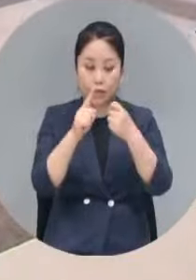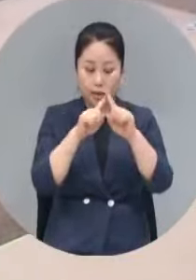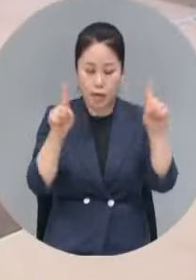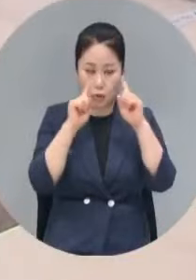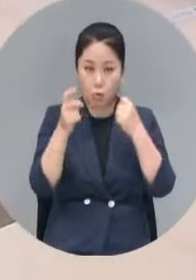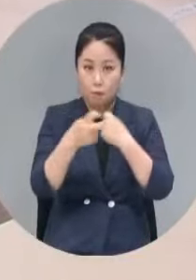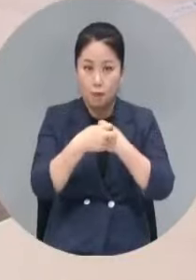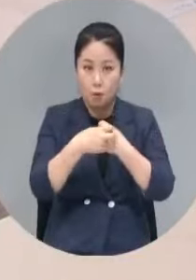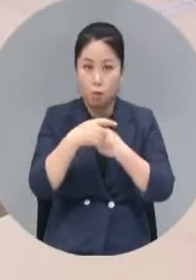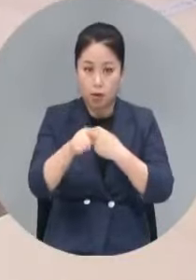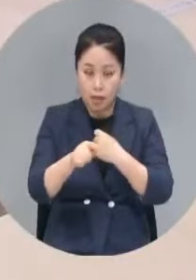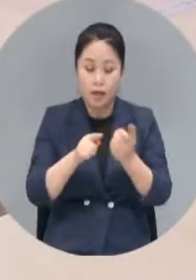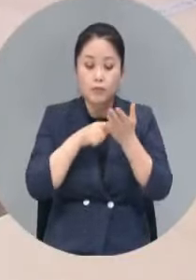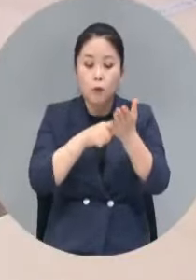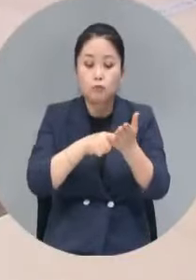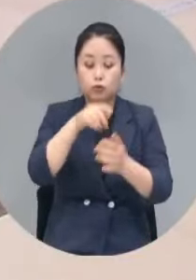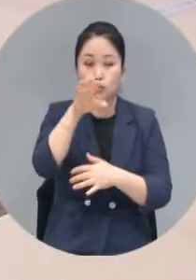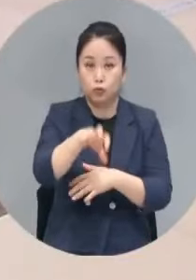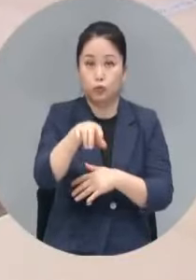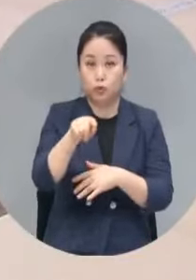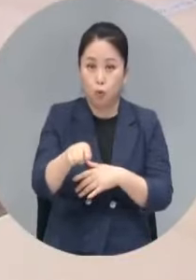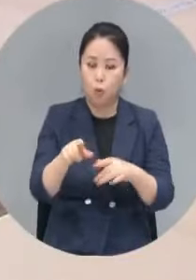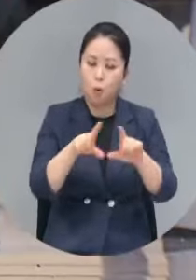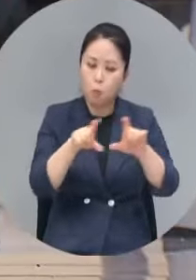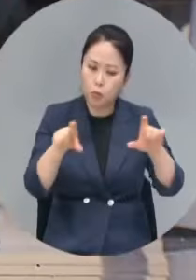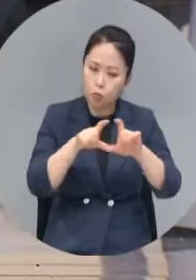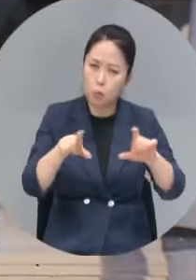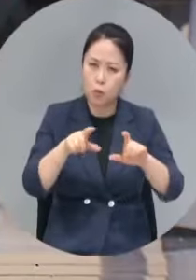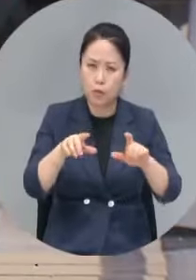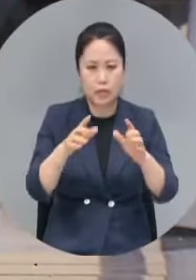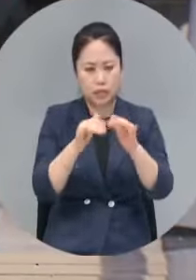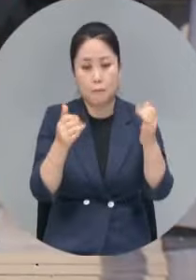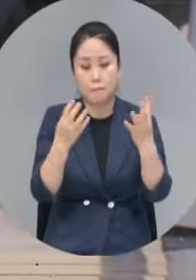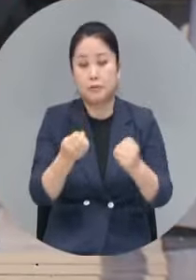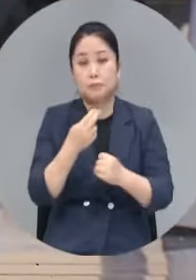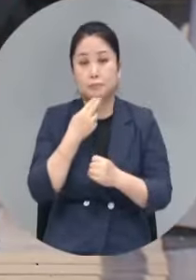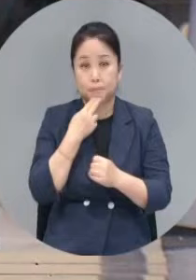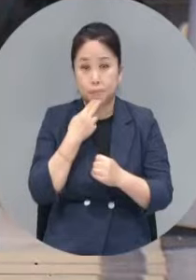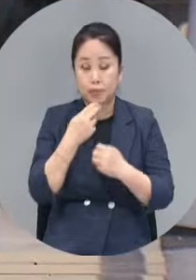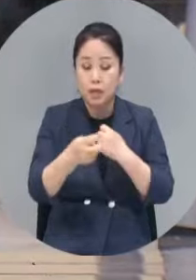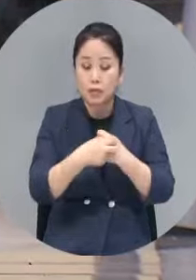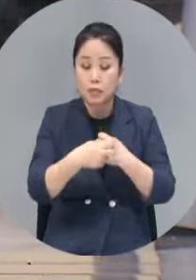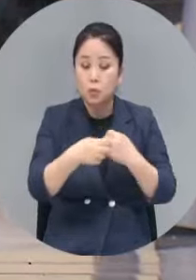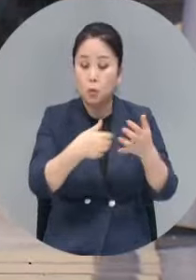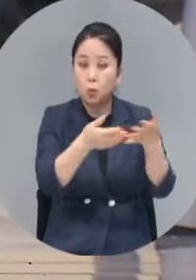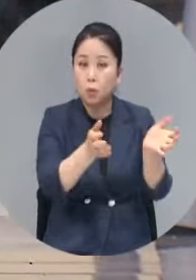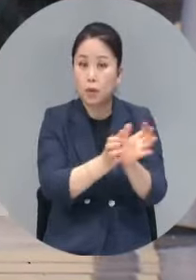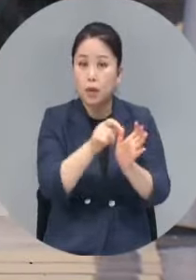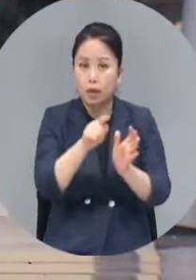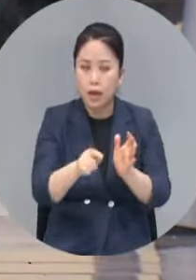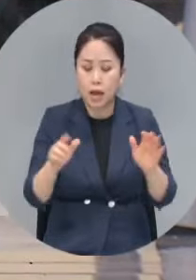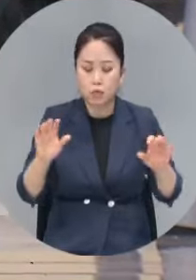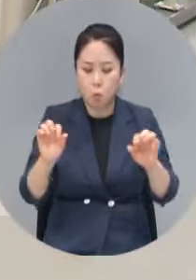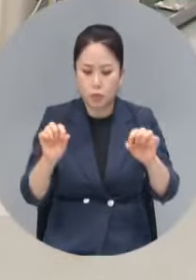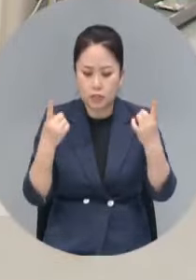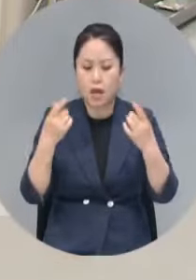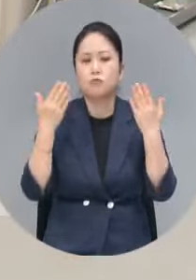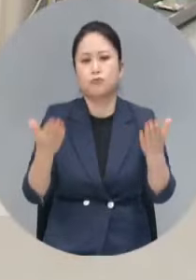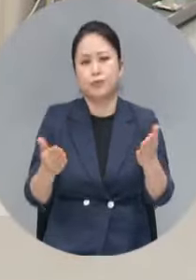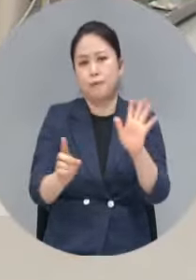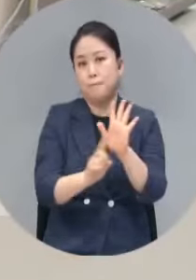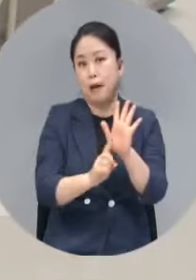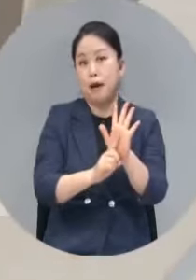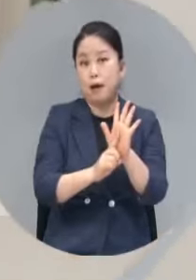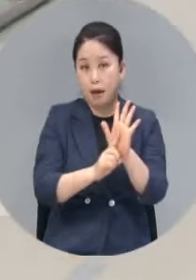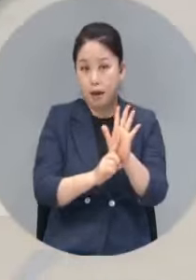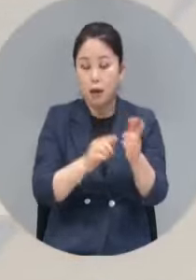부산대병원의 외래진료 접수 창구. 평소보다 한산한 모습입니다. 의료계가 집단 휴진을 예고한 오늘 부산대병원